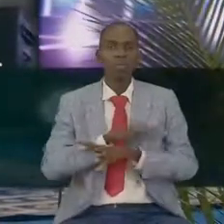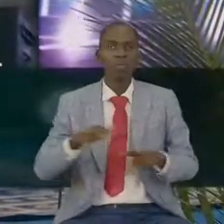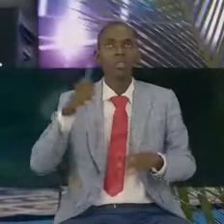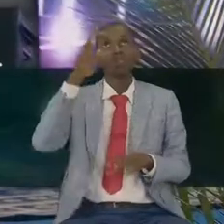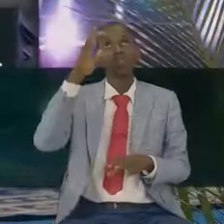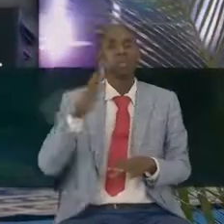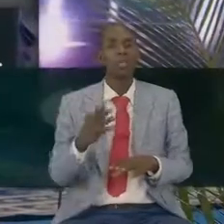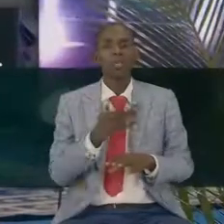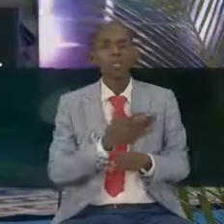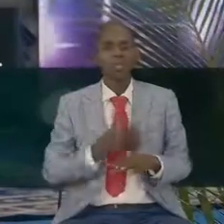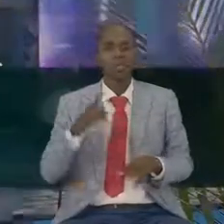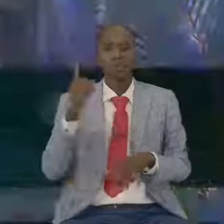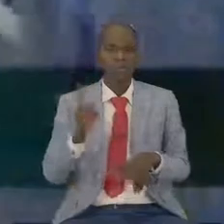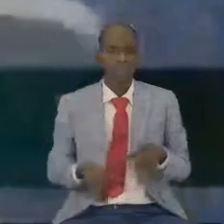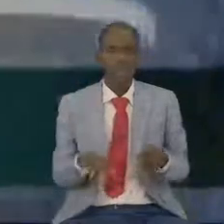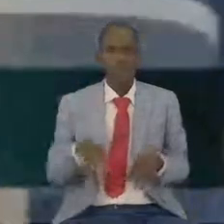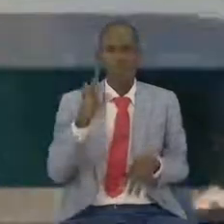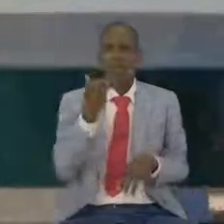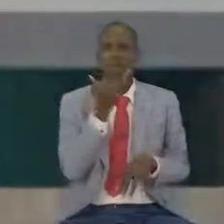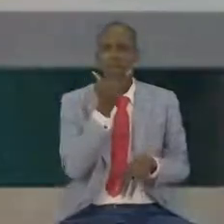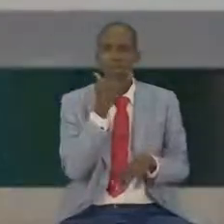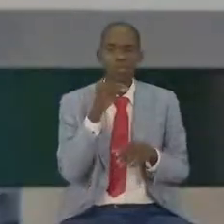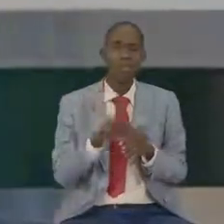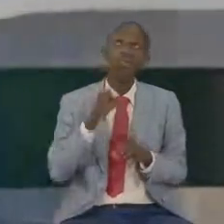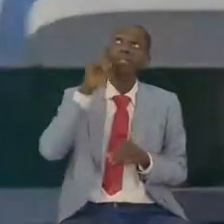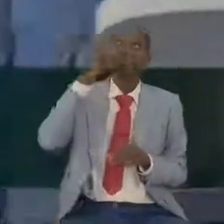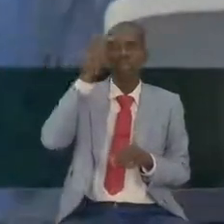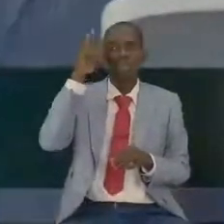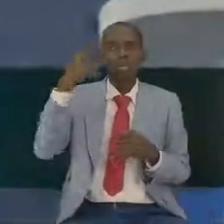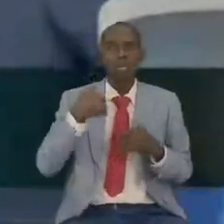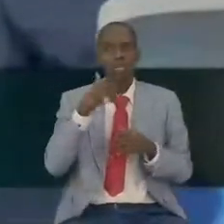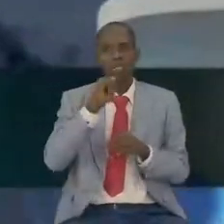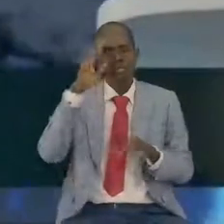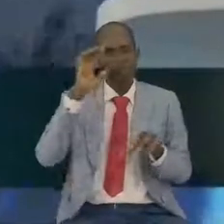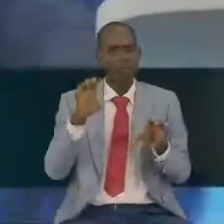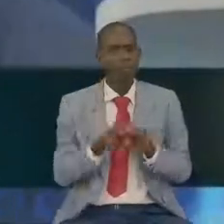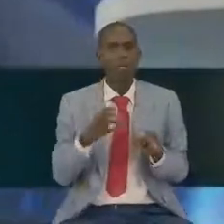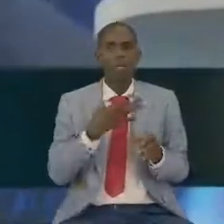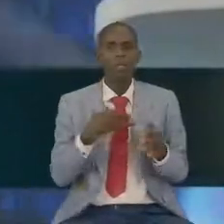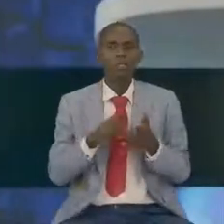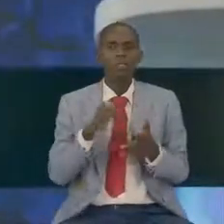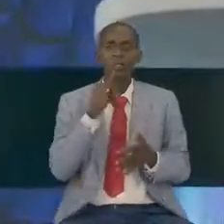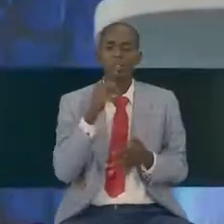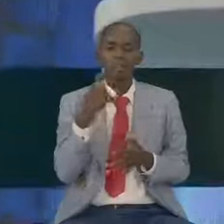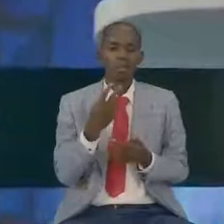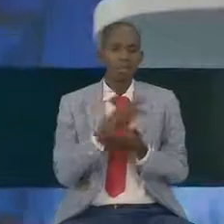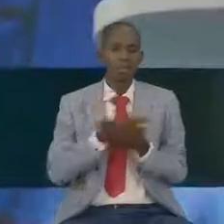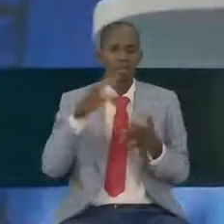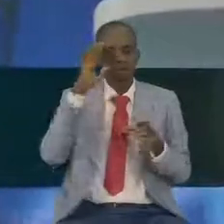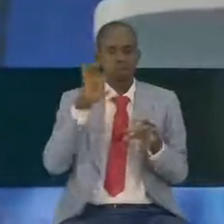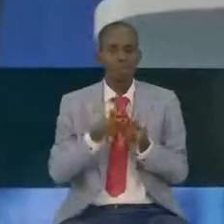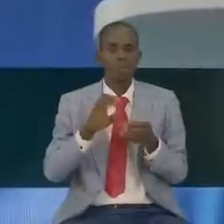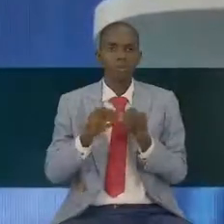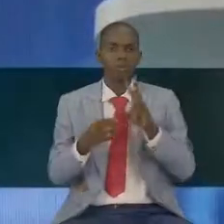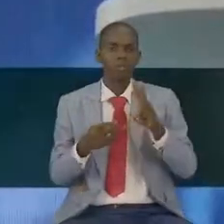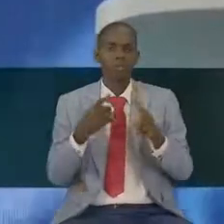Irréprochable. Et vous ne trouverez pas de faute en lui, parce qu'il a une alliance, et c'est une alliance sainte. Troisièmement,